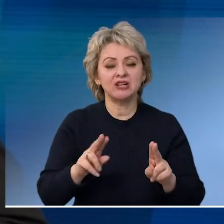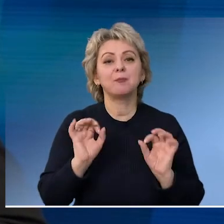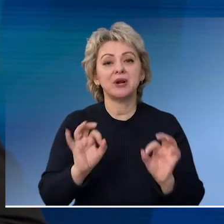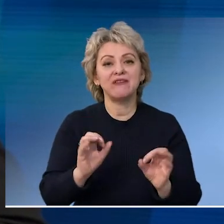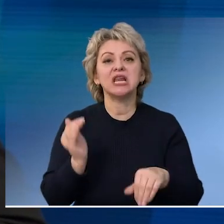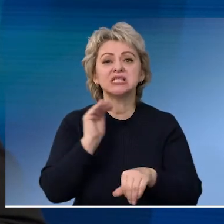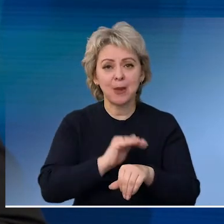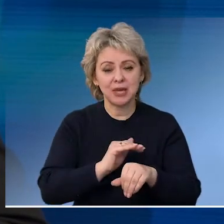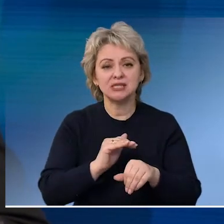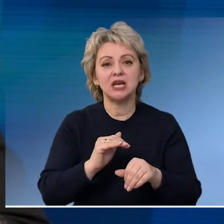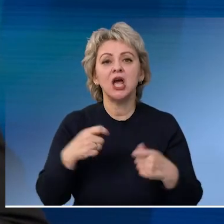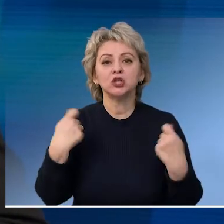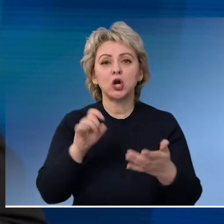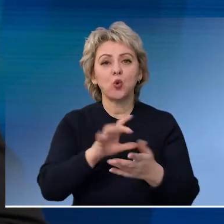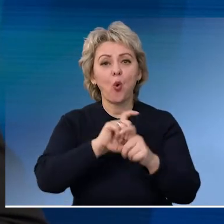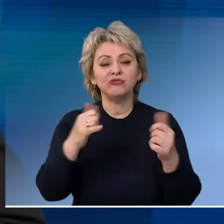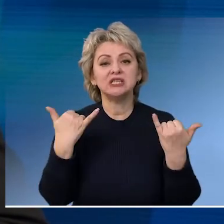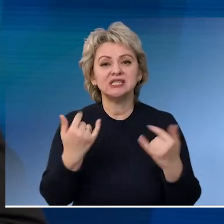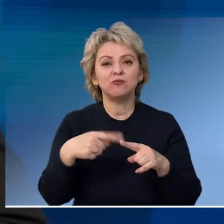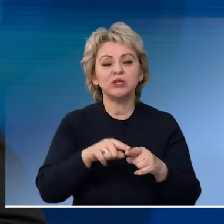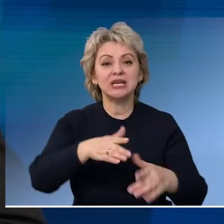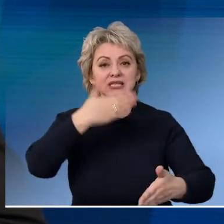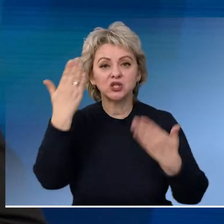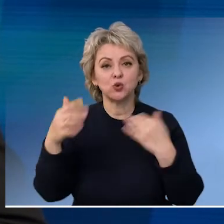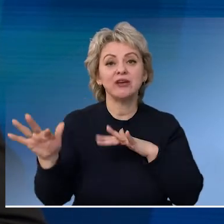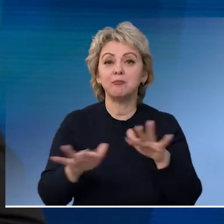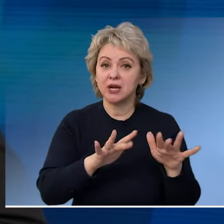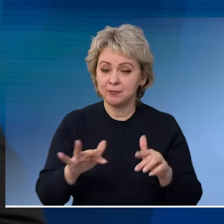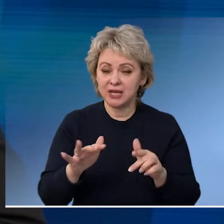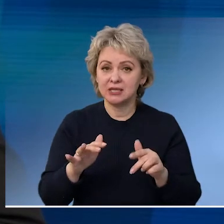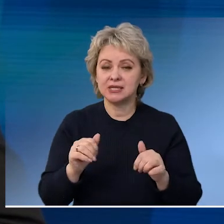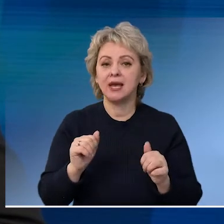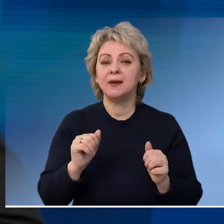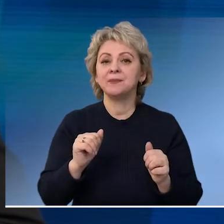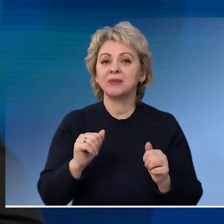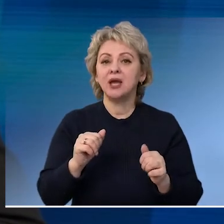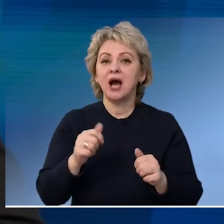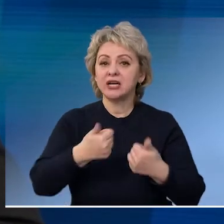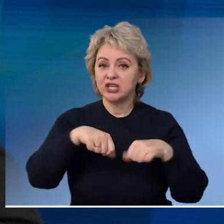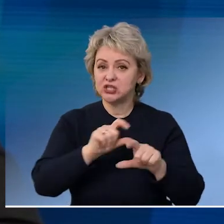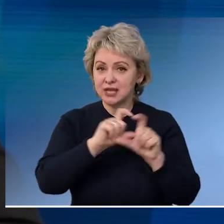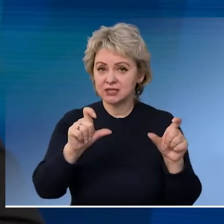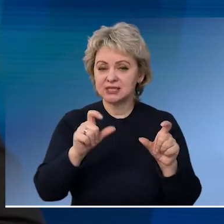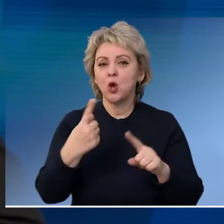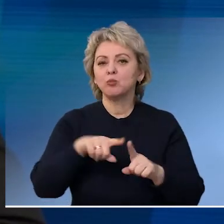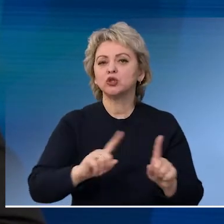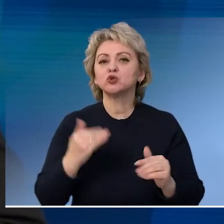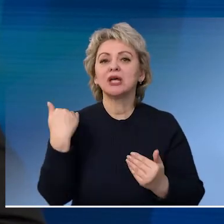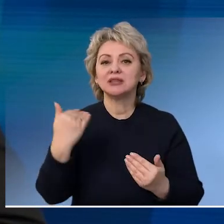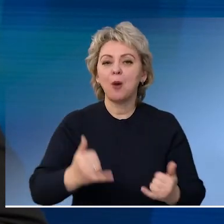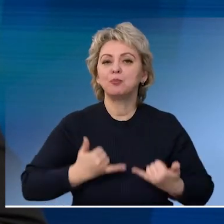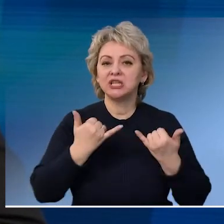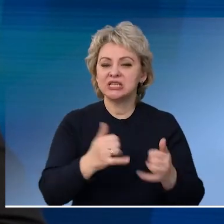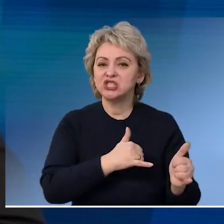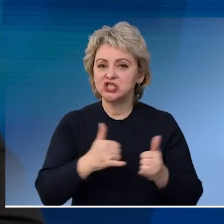правило, вы правильно заметили, в торговые центры сегодня это досуговые мероприятия. Это предприятие, организация, да, потому что